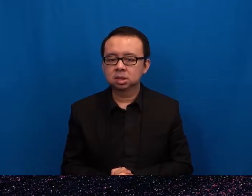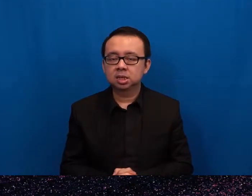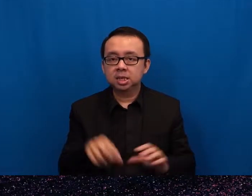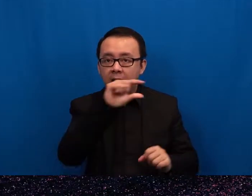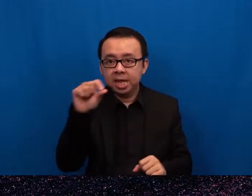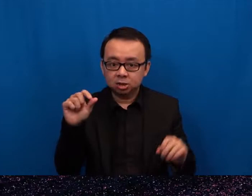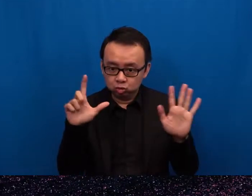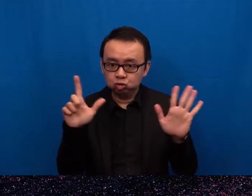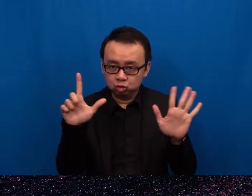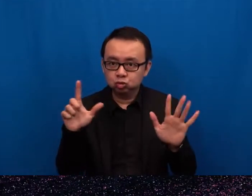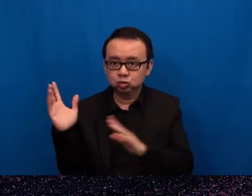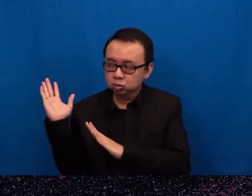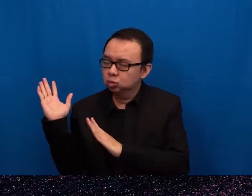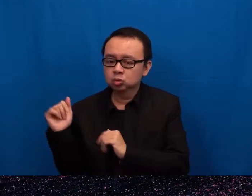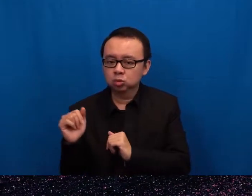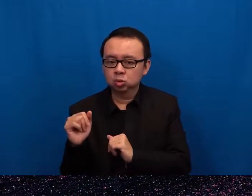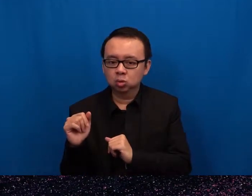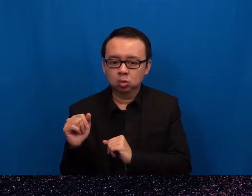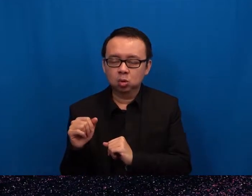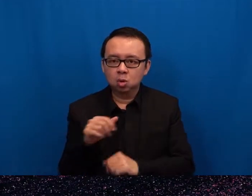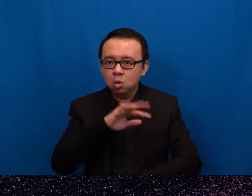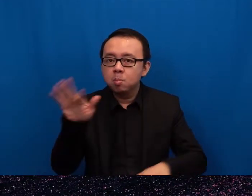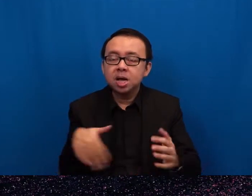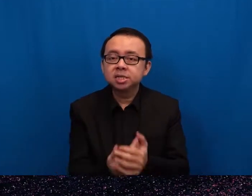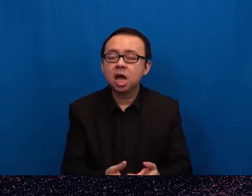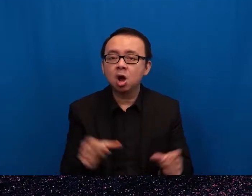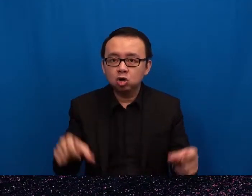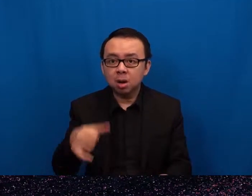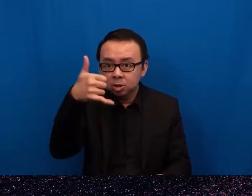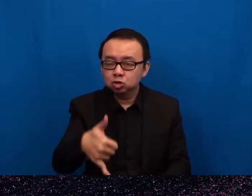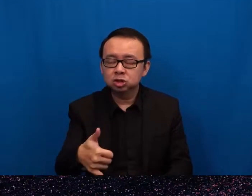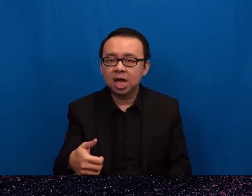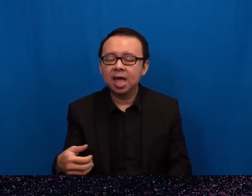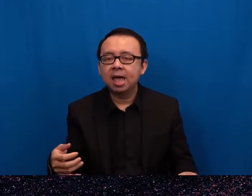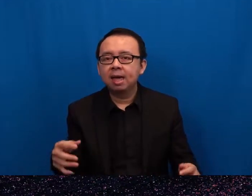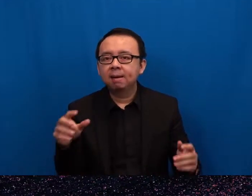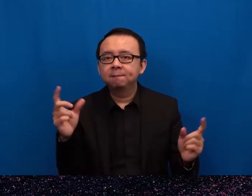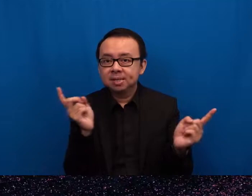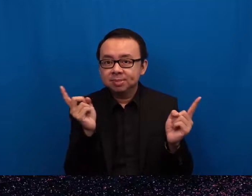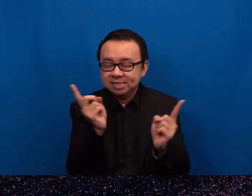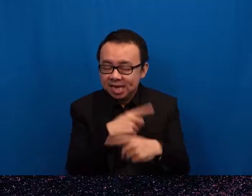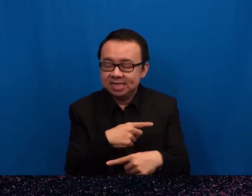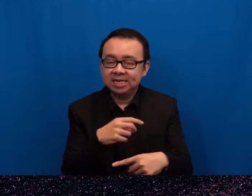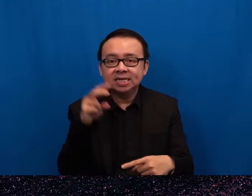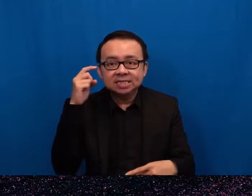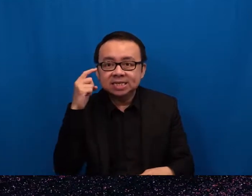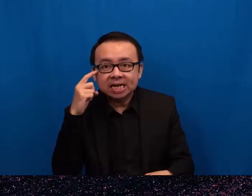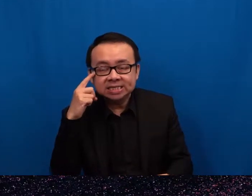bernubuat. Orang berdosa berubah menjadi saksi-saksi Kristus. Jumlah mereka adalah